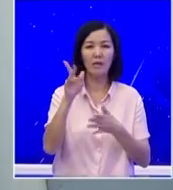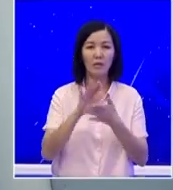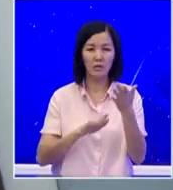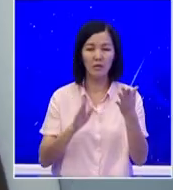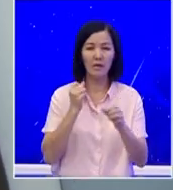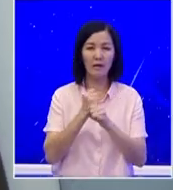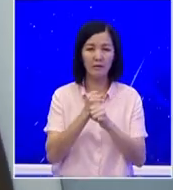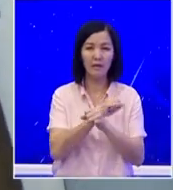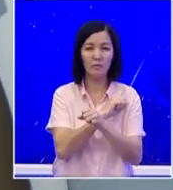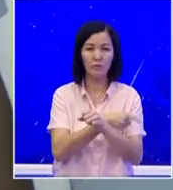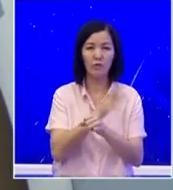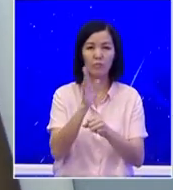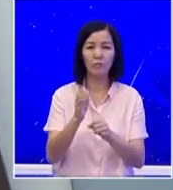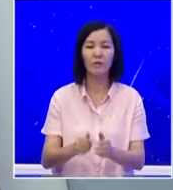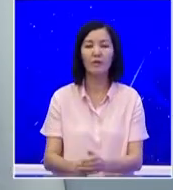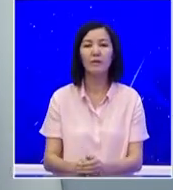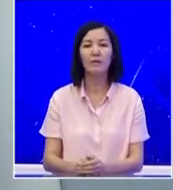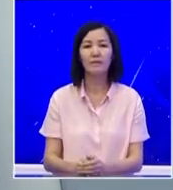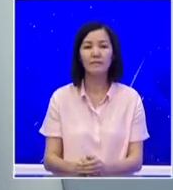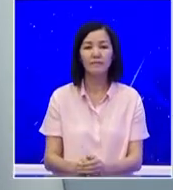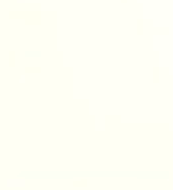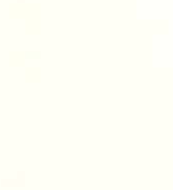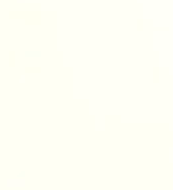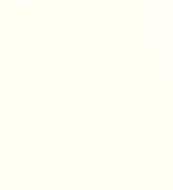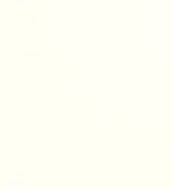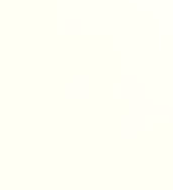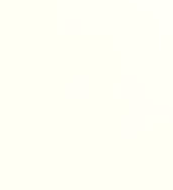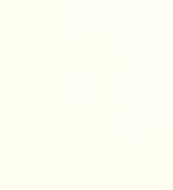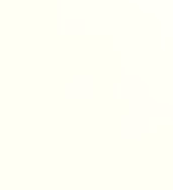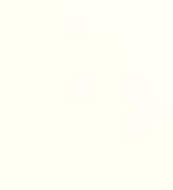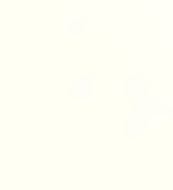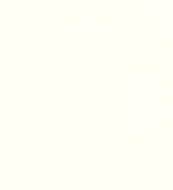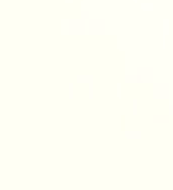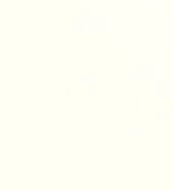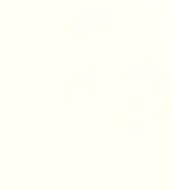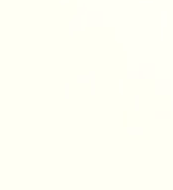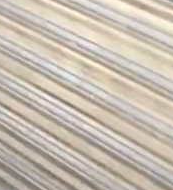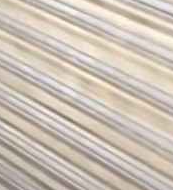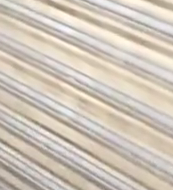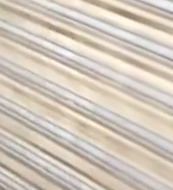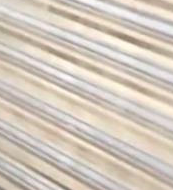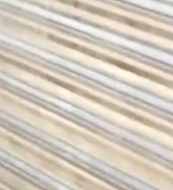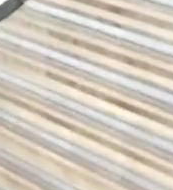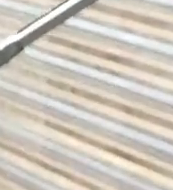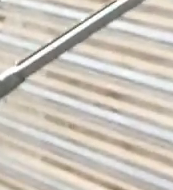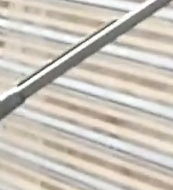да қатаң түрде жалғаса береді. Меруерт Қыдырбайқызы, Адель Ақжаркенова, Ербол Атантелов, Жетісу телеарнасы.